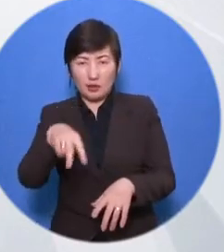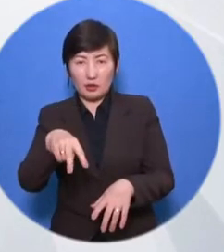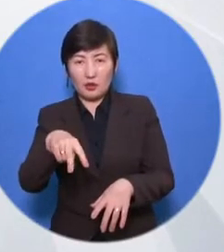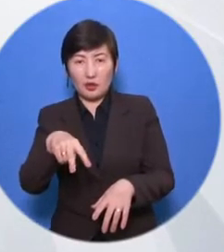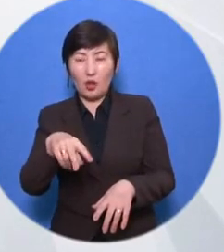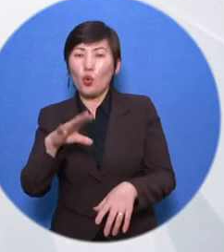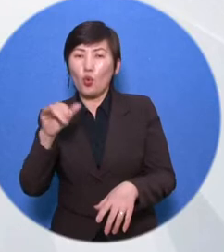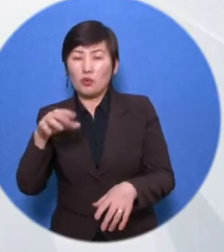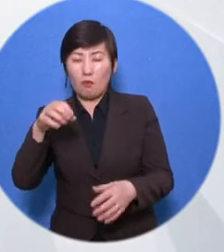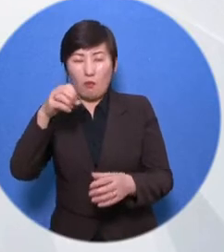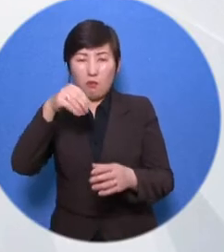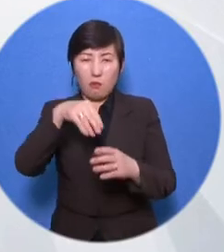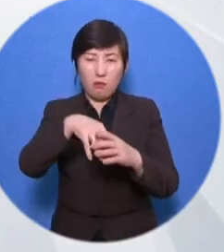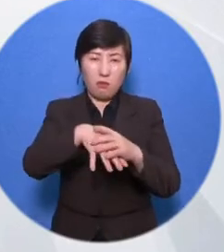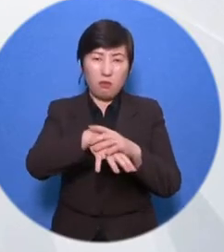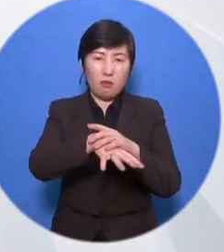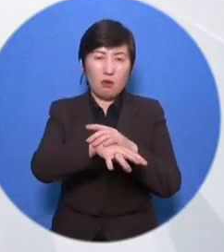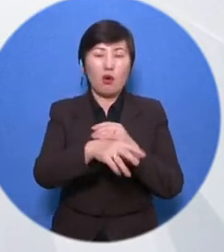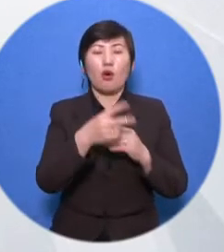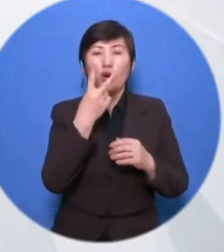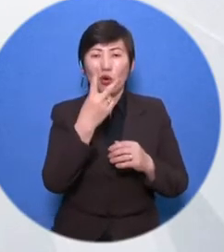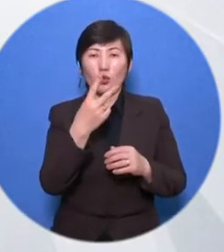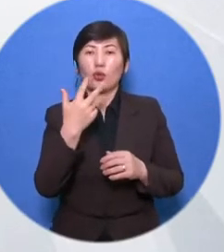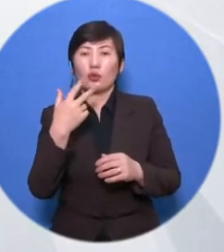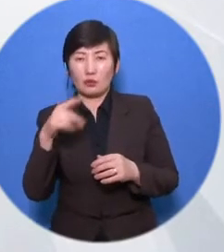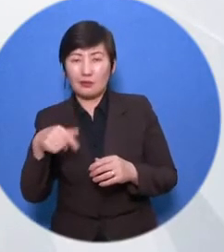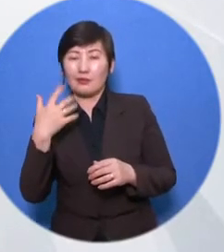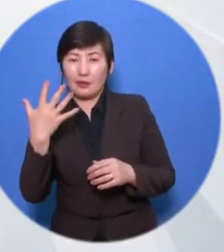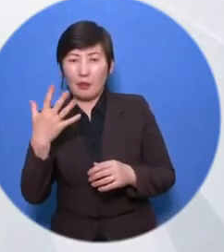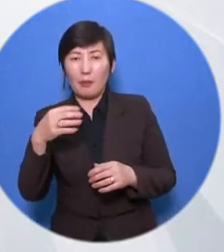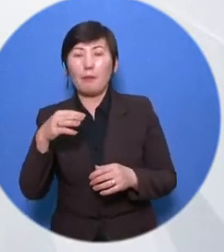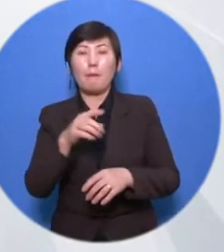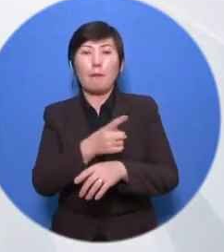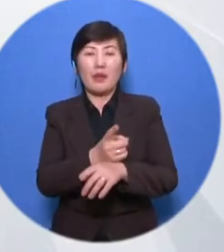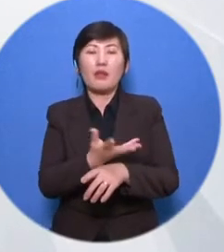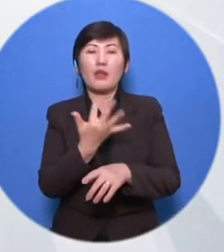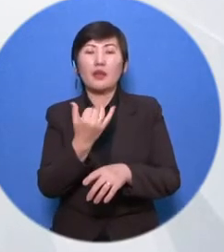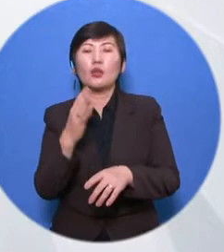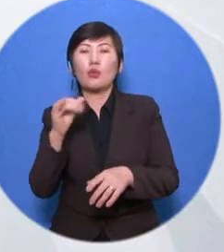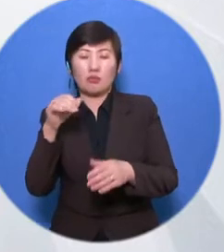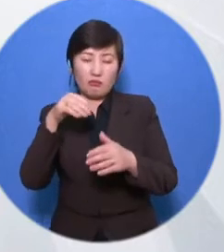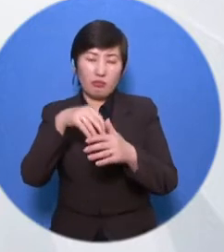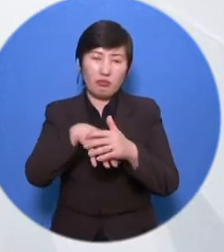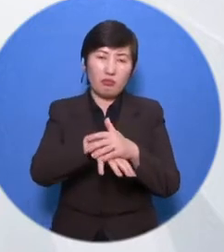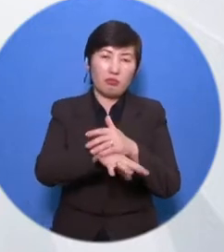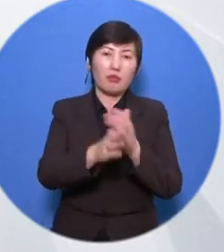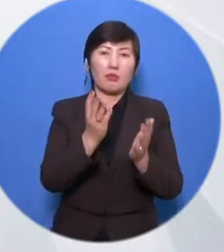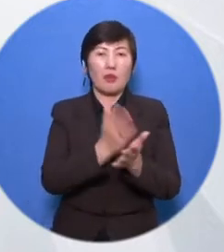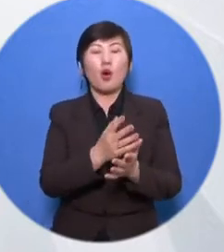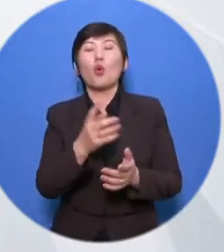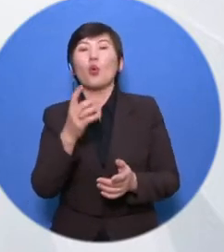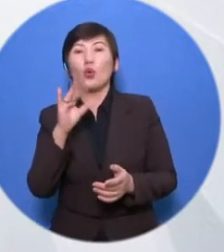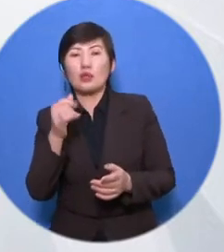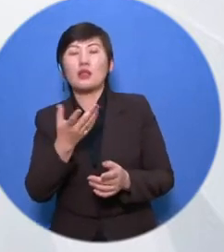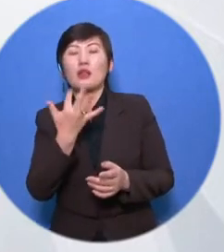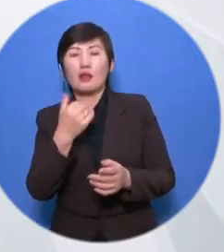3 4 5 минутанд хичнээн литр ус асгарах вэ? Асгарсан усны хэмжээ хугацаанаас хэрхэн хамаарч байна вэ? 3 дугаарт нь